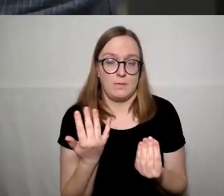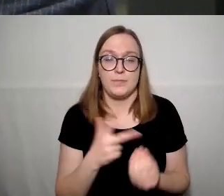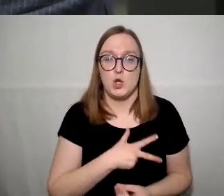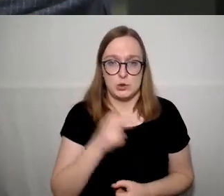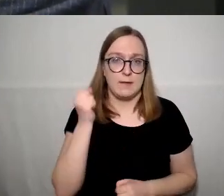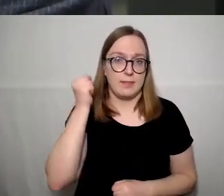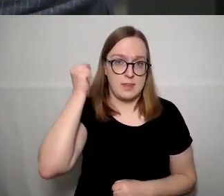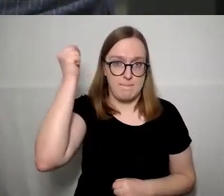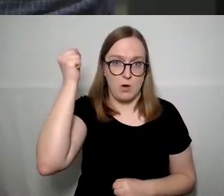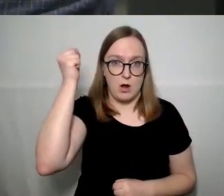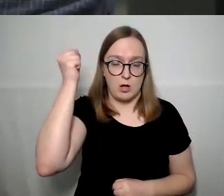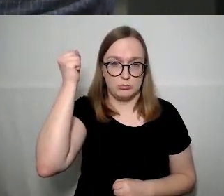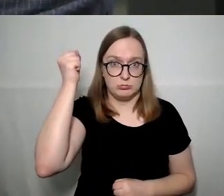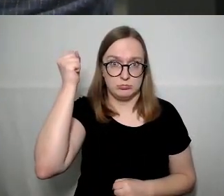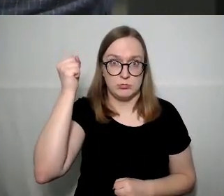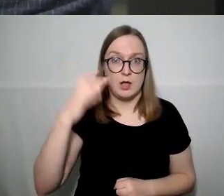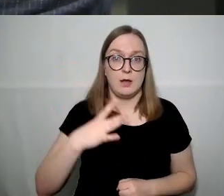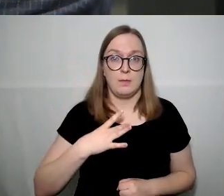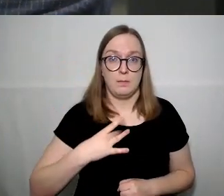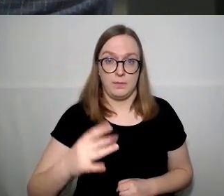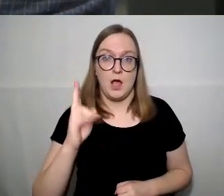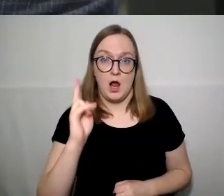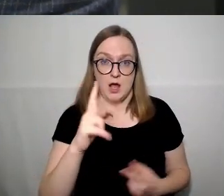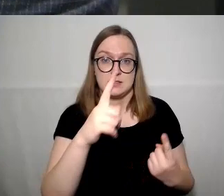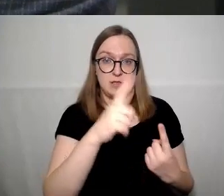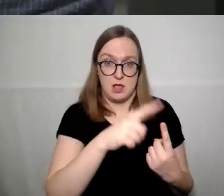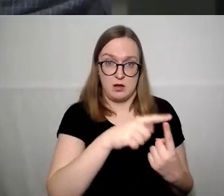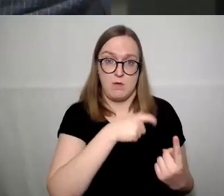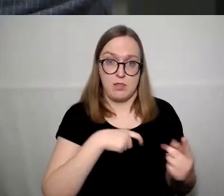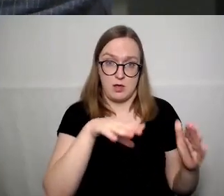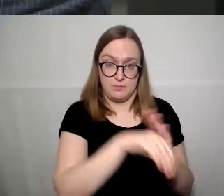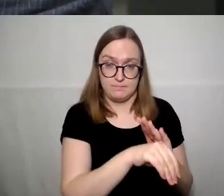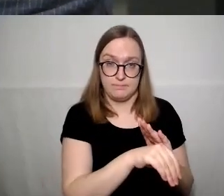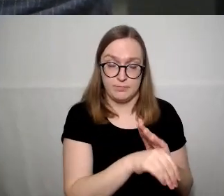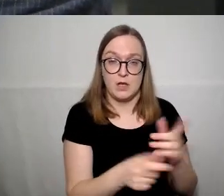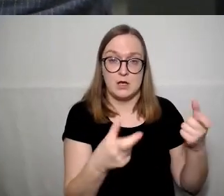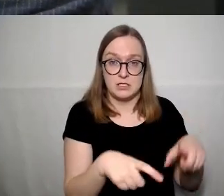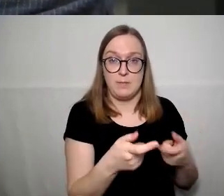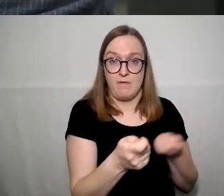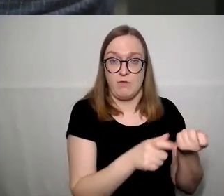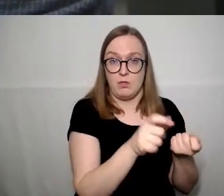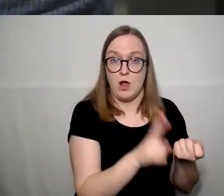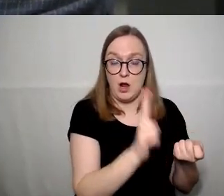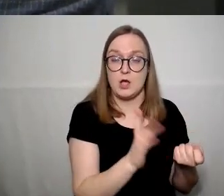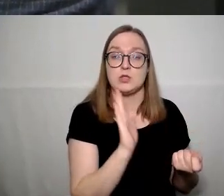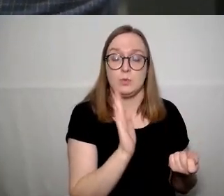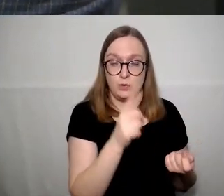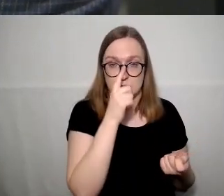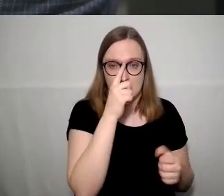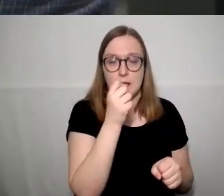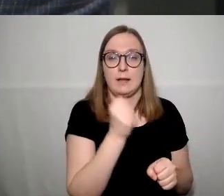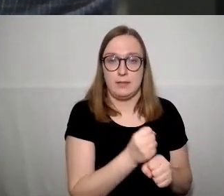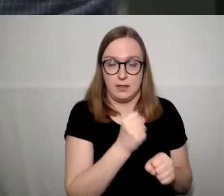socialdemokratų išrinkti tarybos nariai, savivaldybės vadovai dirbs atskirose savivaldybėse, tai yra, kad galėtų